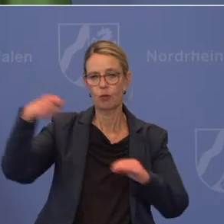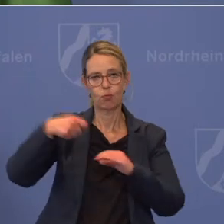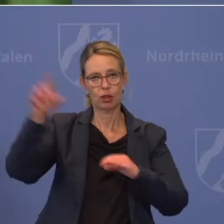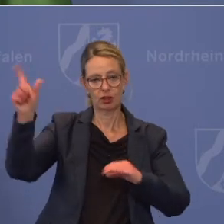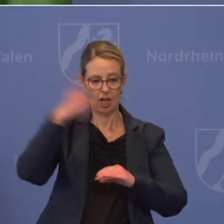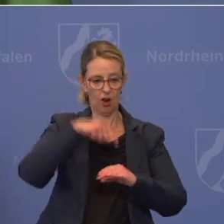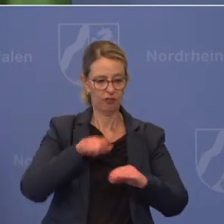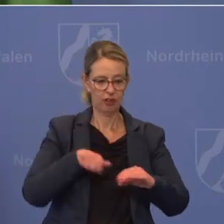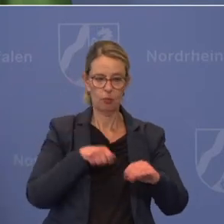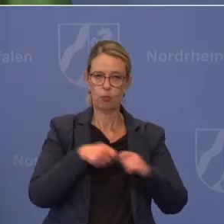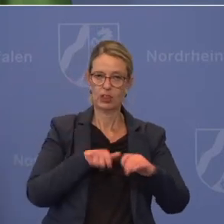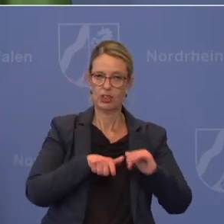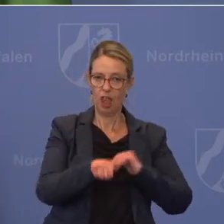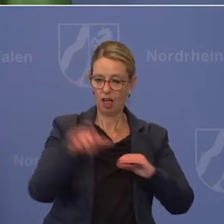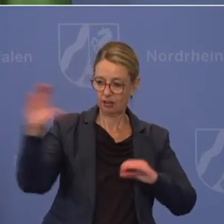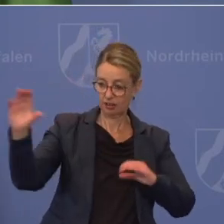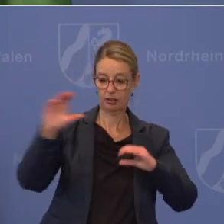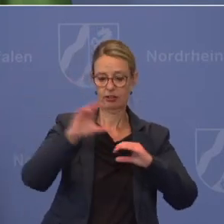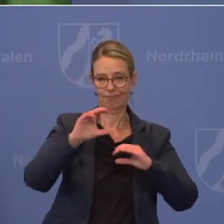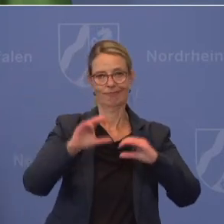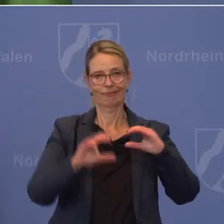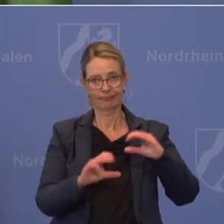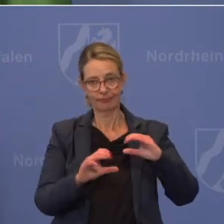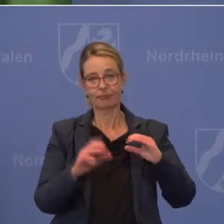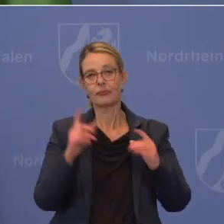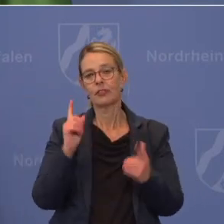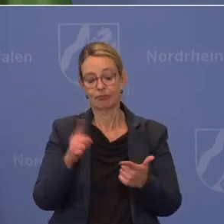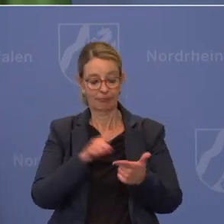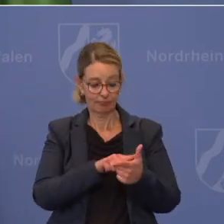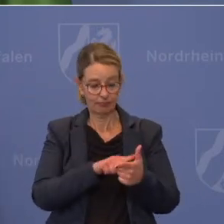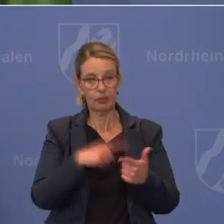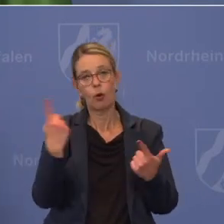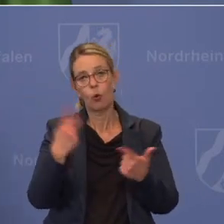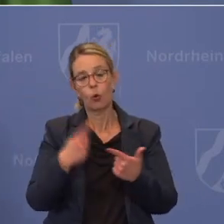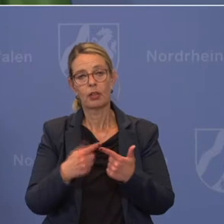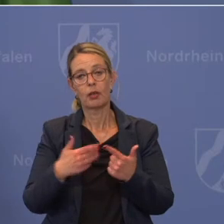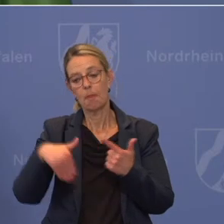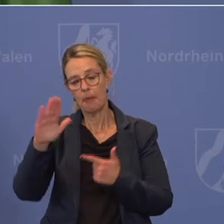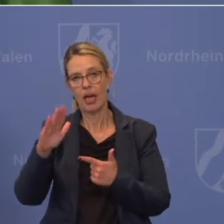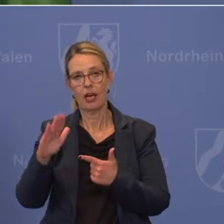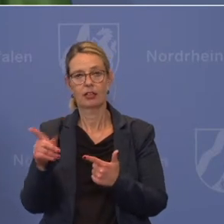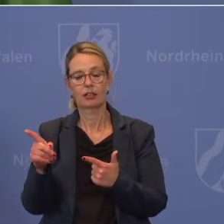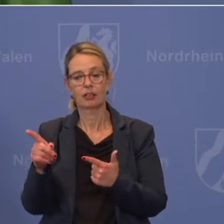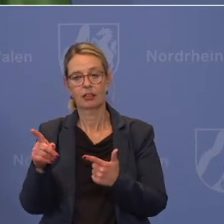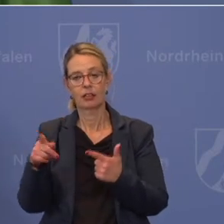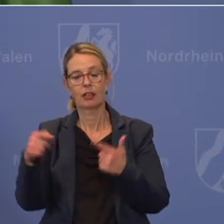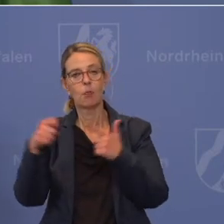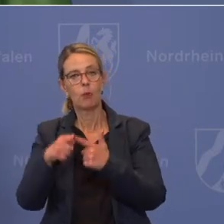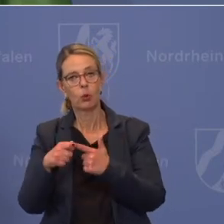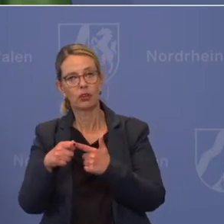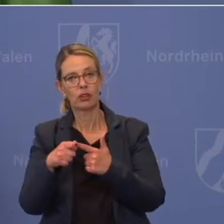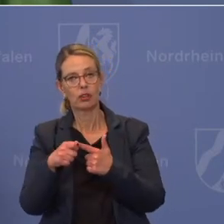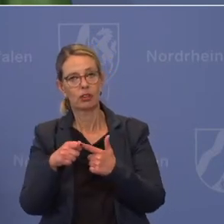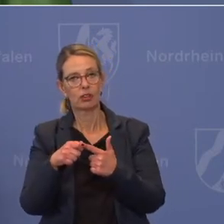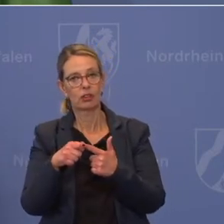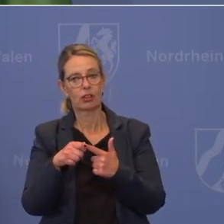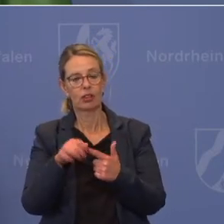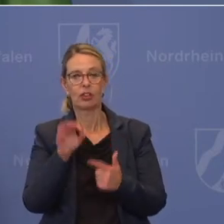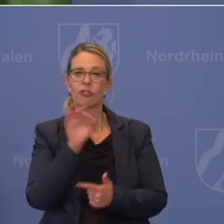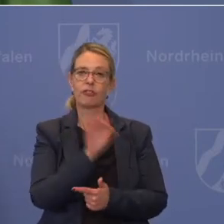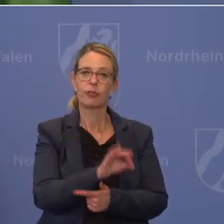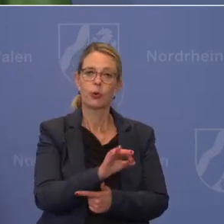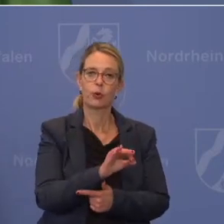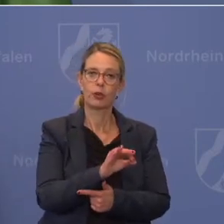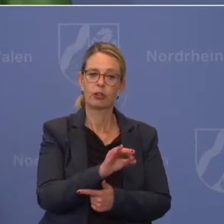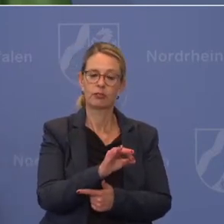Gewerbesteuereinbrüche erreicht werden, wie aber auch durch einen höheren Anteil des Bundes an den Kosten für